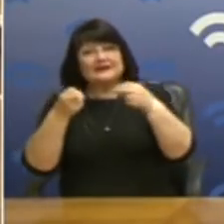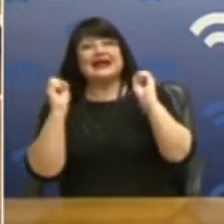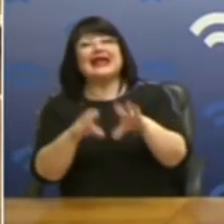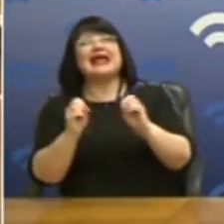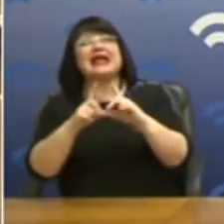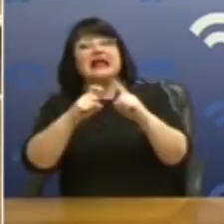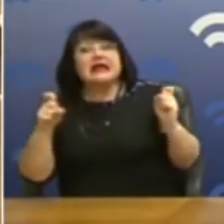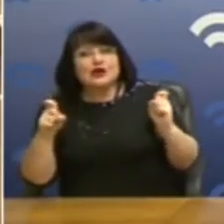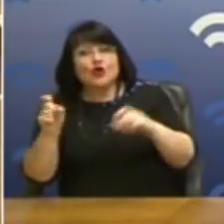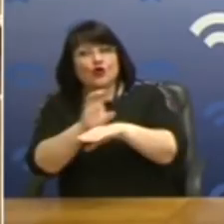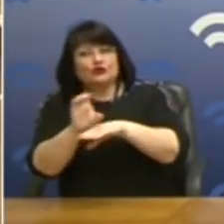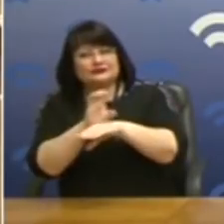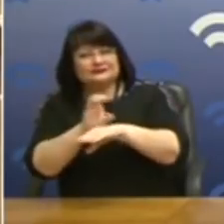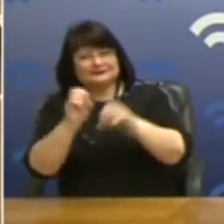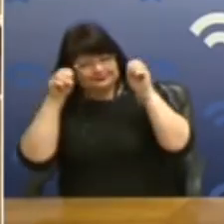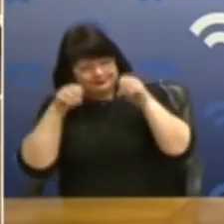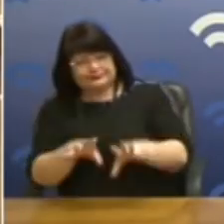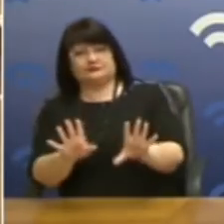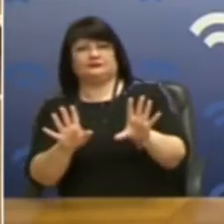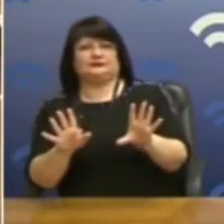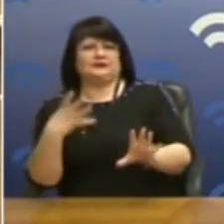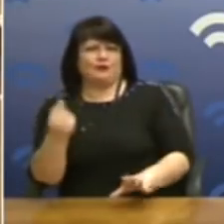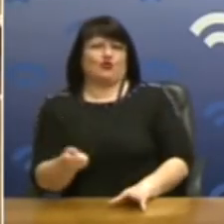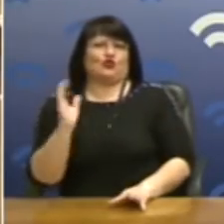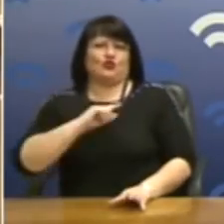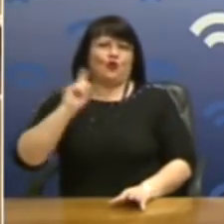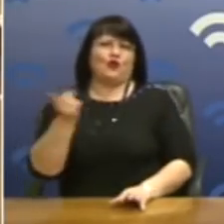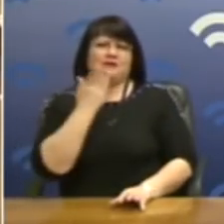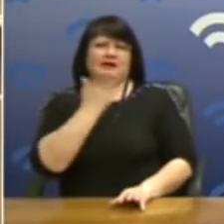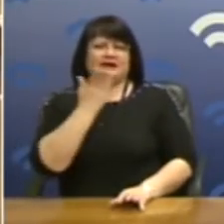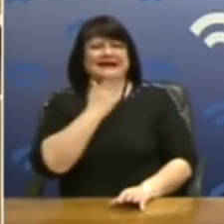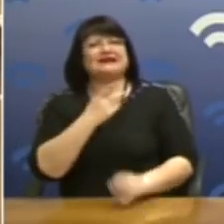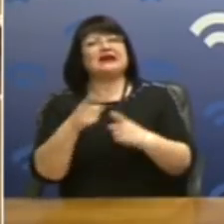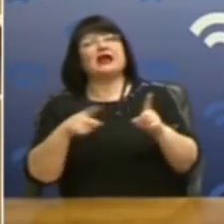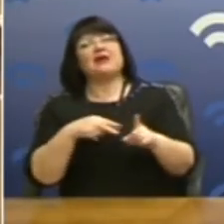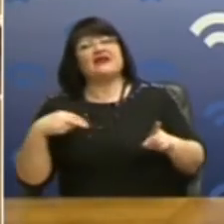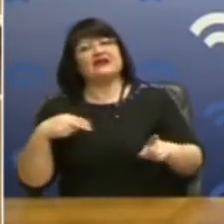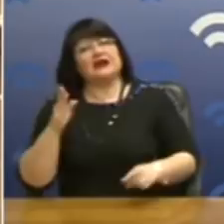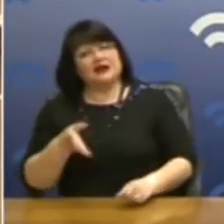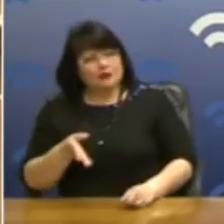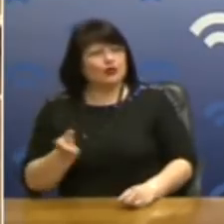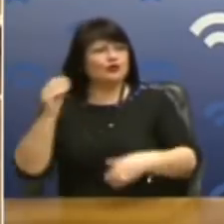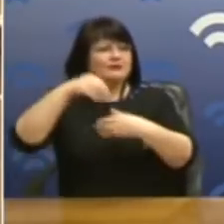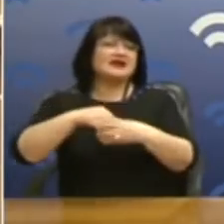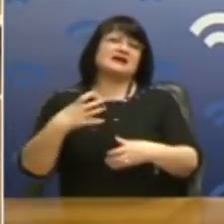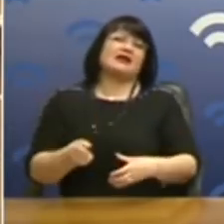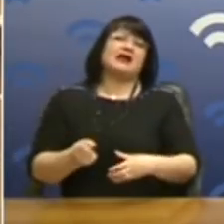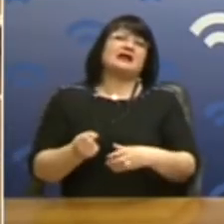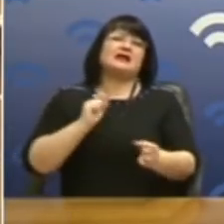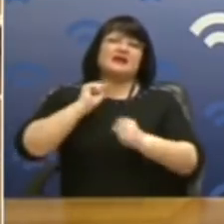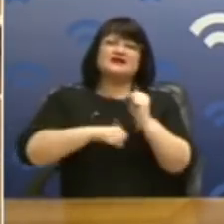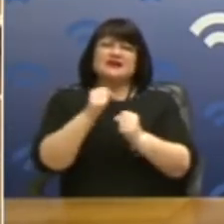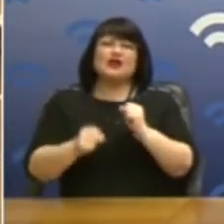Υπουργείο, στην οποία να έχουν πρόσβαση όλοι οι μαθητές και οι εκπαιδευτικοί, και θα περιλαμβάνει δραστηριότητες και